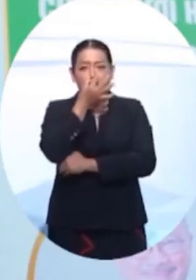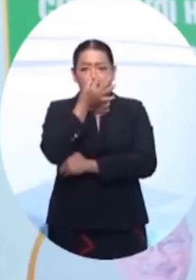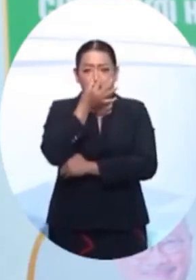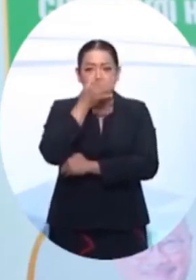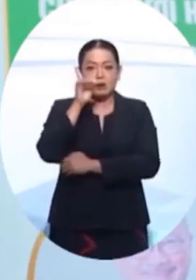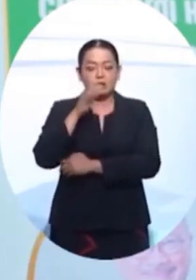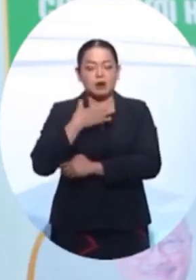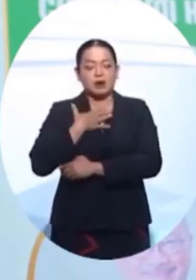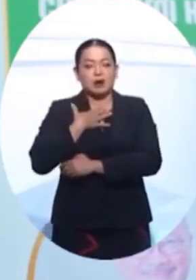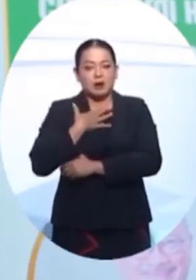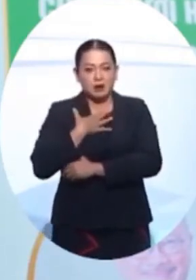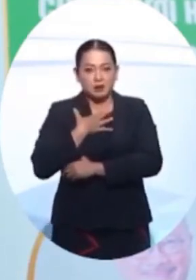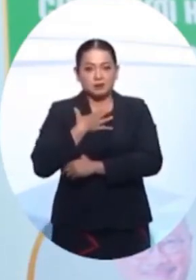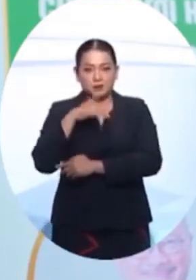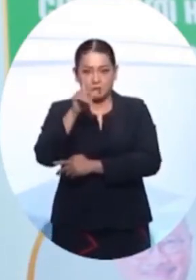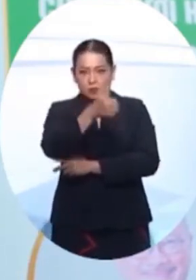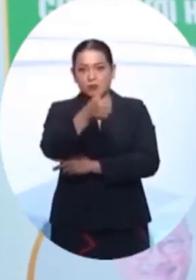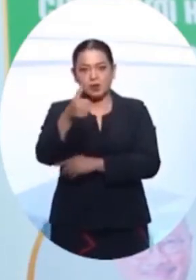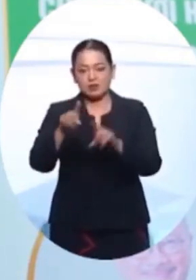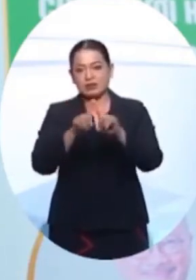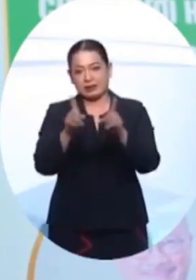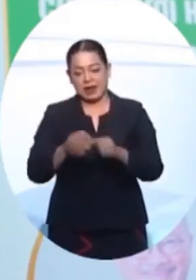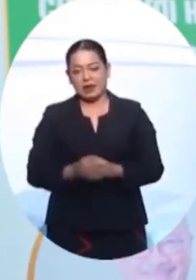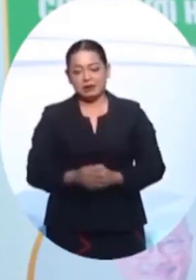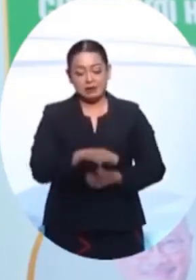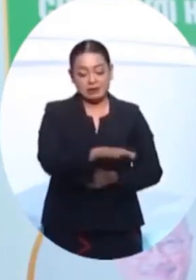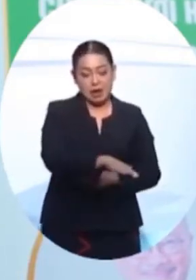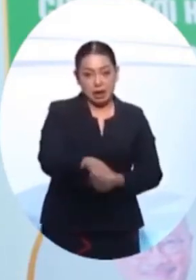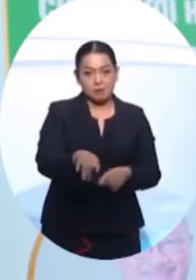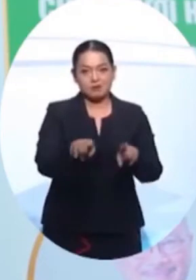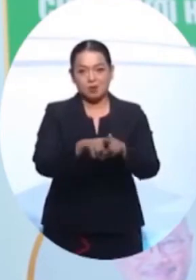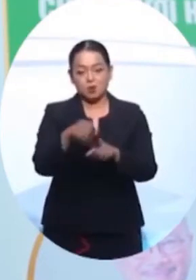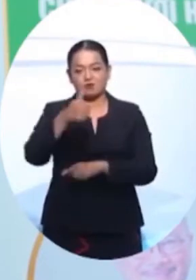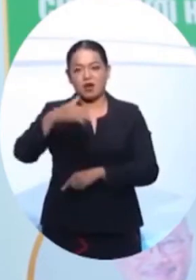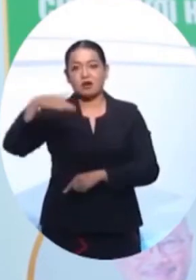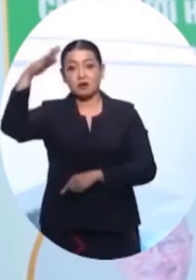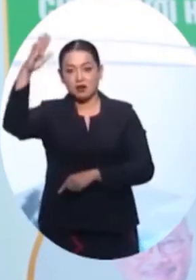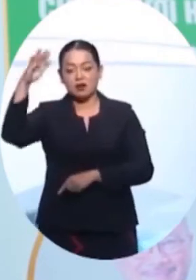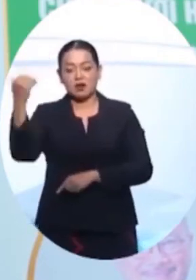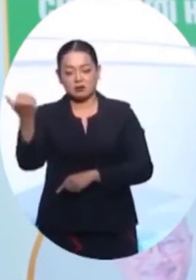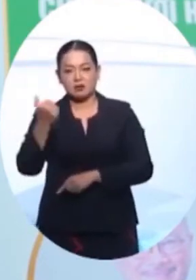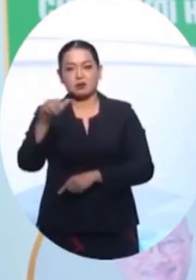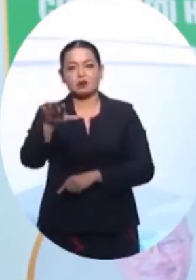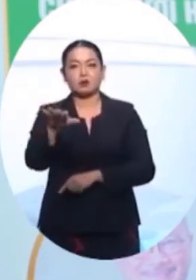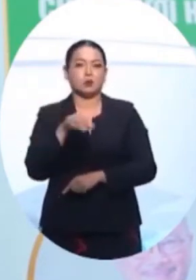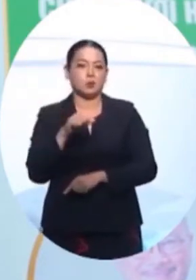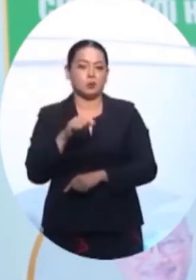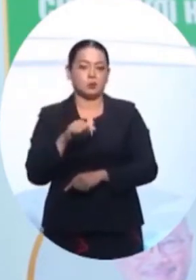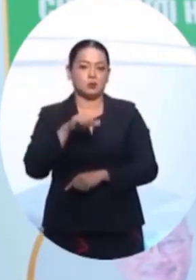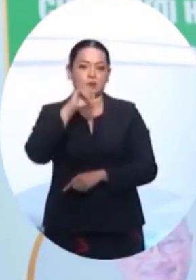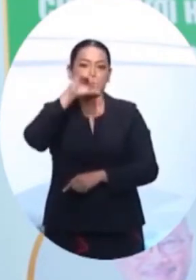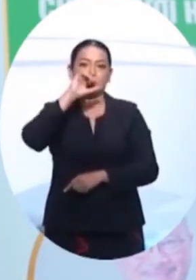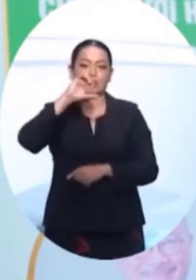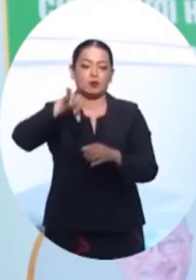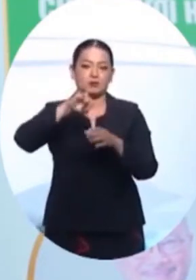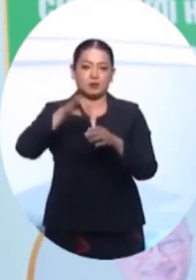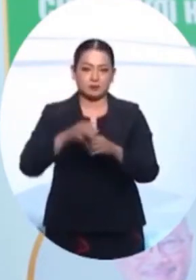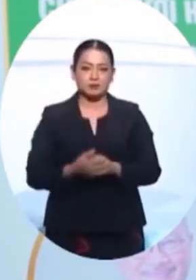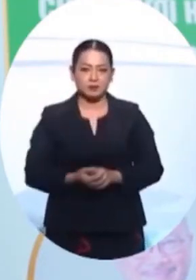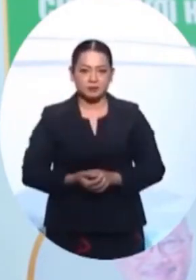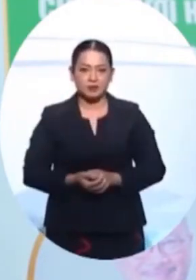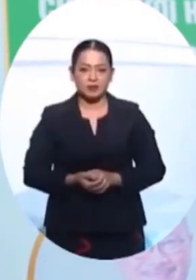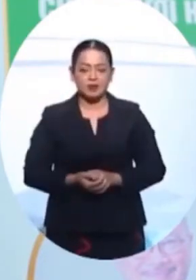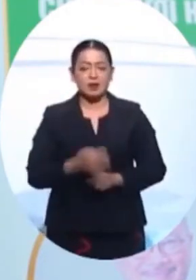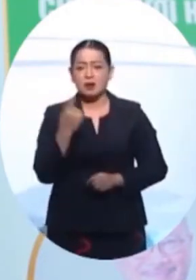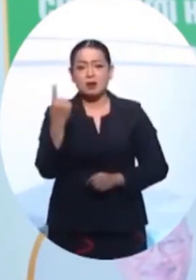mà thời tiết thay đổi là tôi không bị lên cơn hen nữa. Đó là cái điều mà sản phẩm Siro PQA